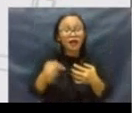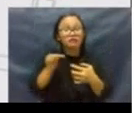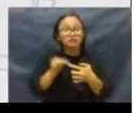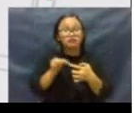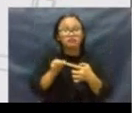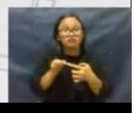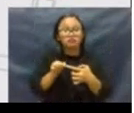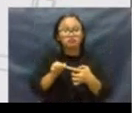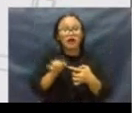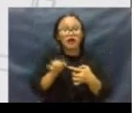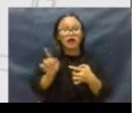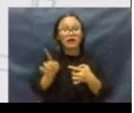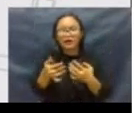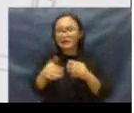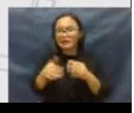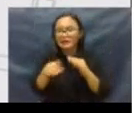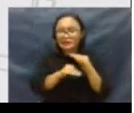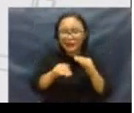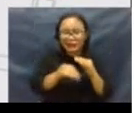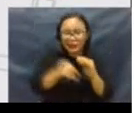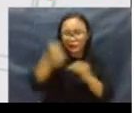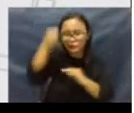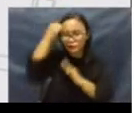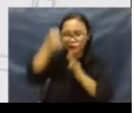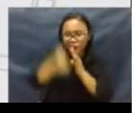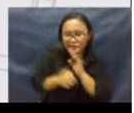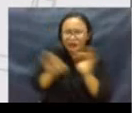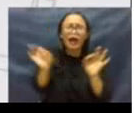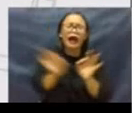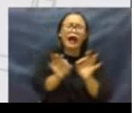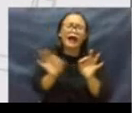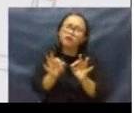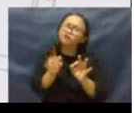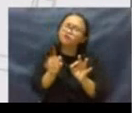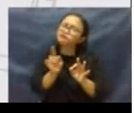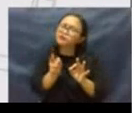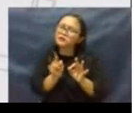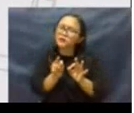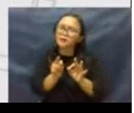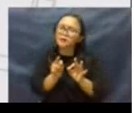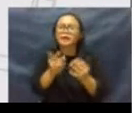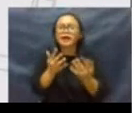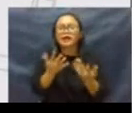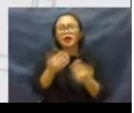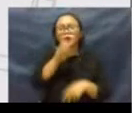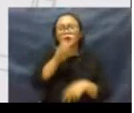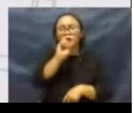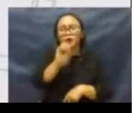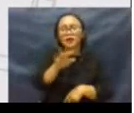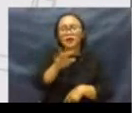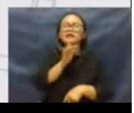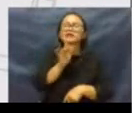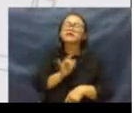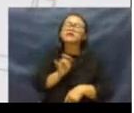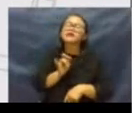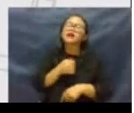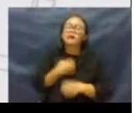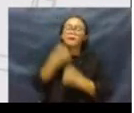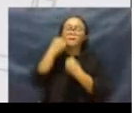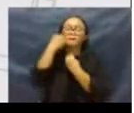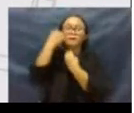dilandasi atas berpikir kritis, pengguna yang berpikir kritis. Kita sebutnya ini keputusan-keputusan atau berita-berita yang